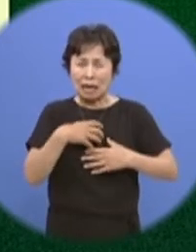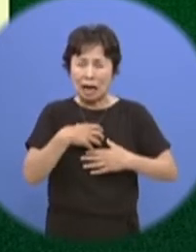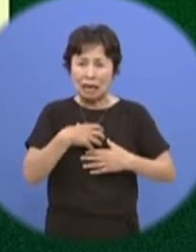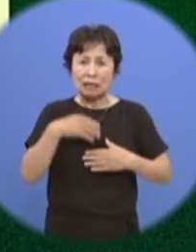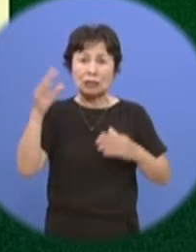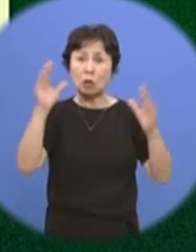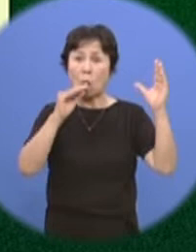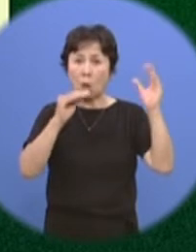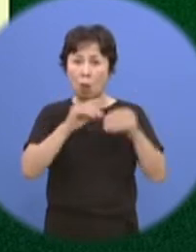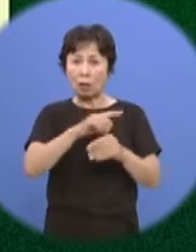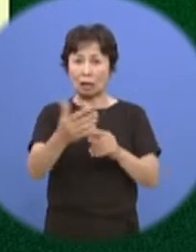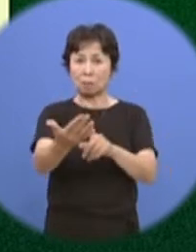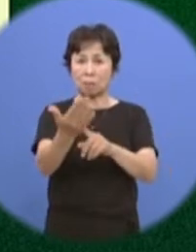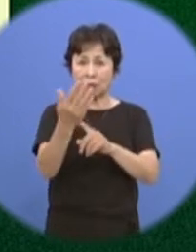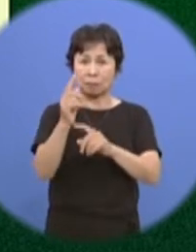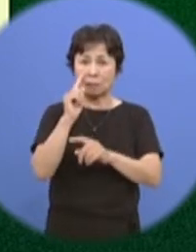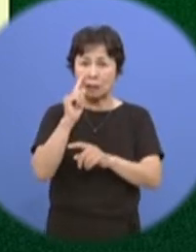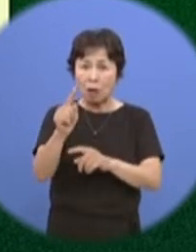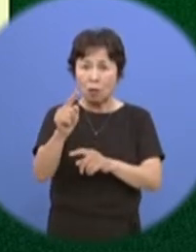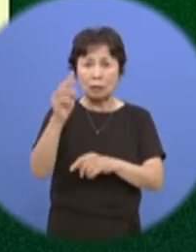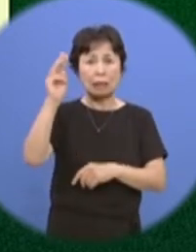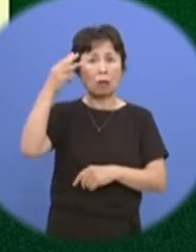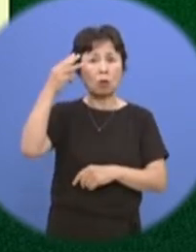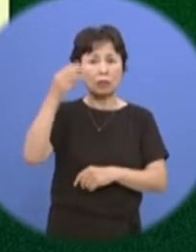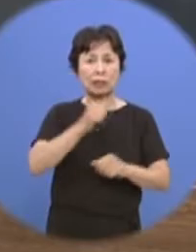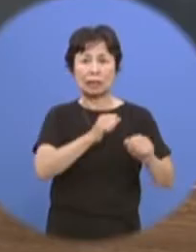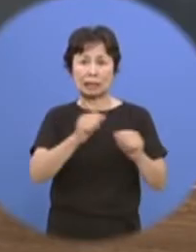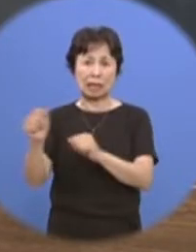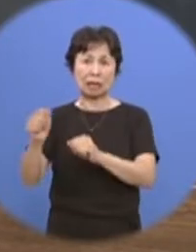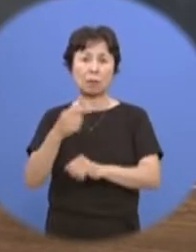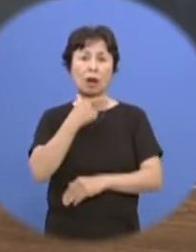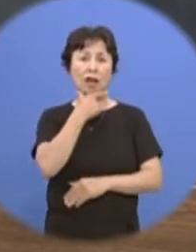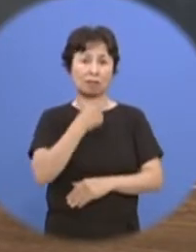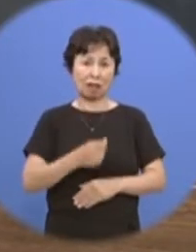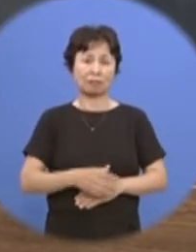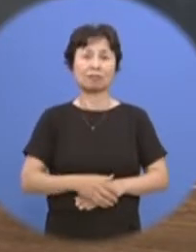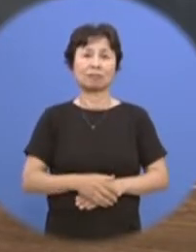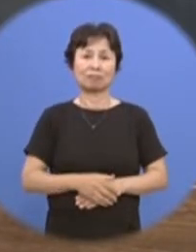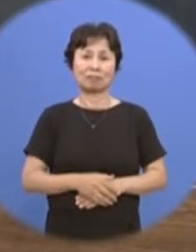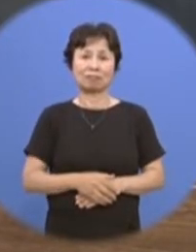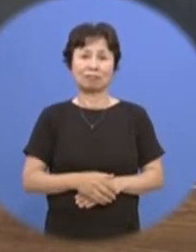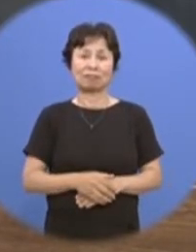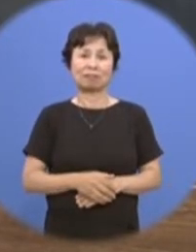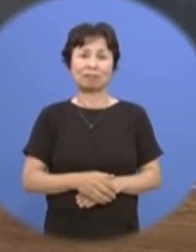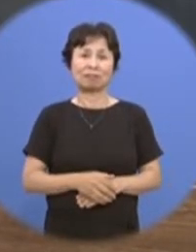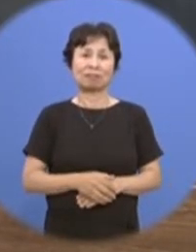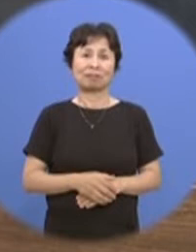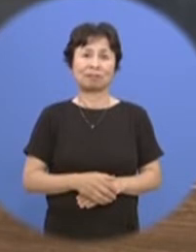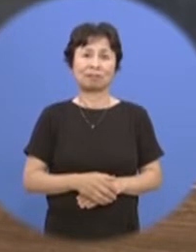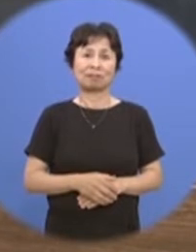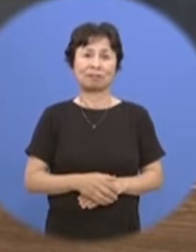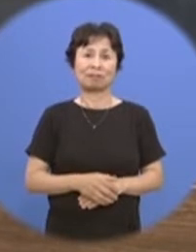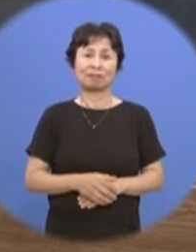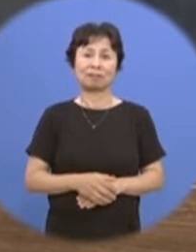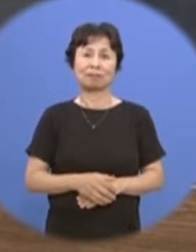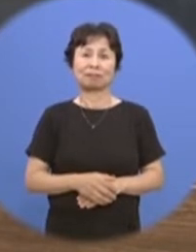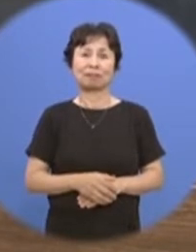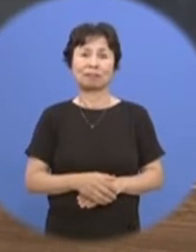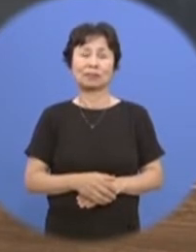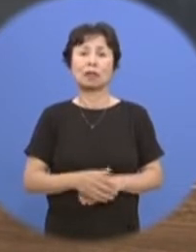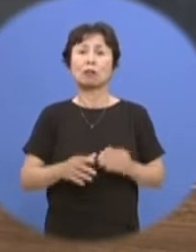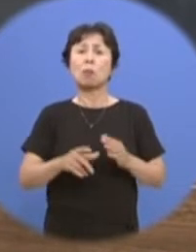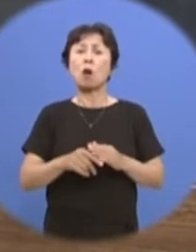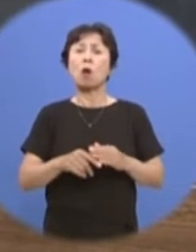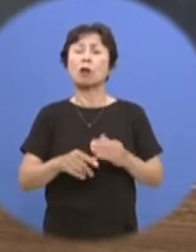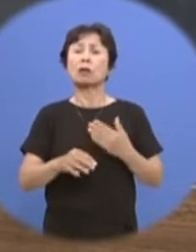考にしてもらってちゃんと逃げてもらうということが大事だと思います、うん、でその時に、 はい、 今度は伝達が例えばテレ